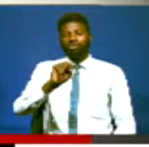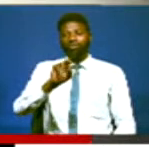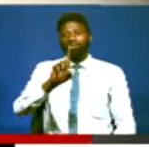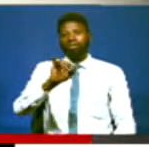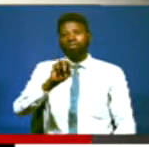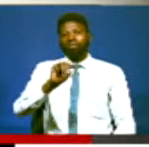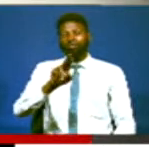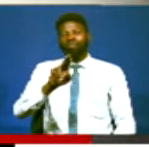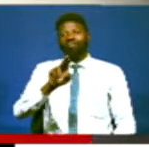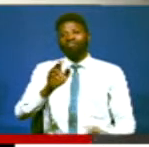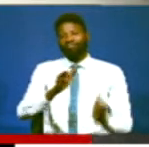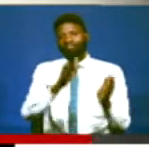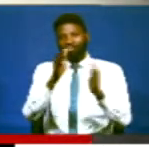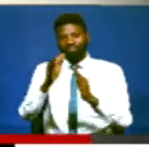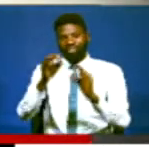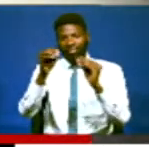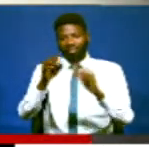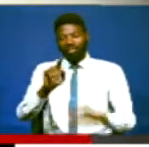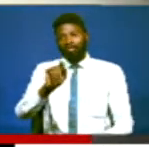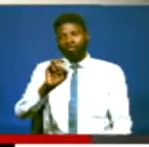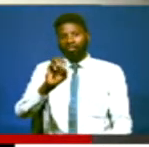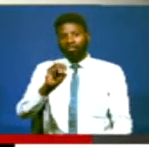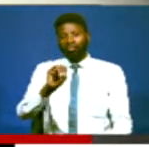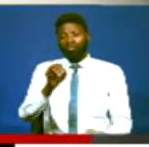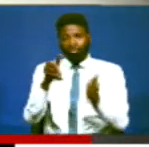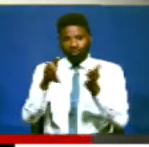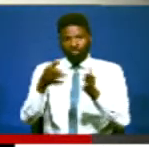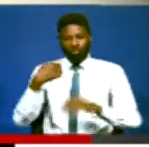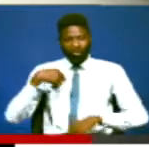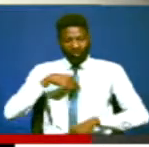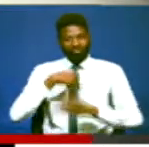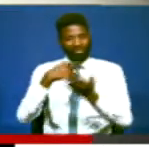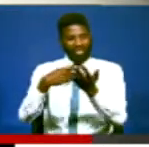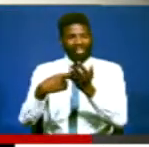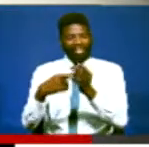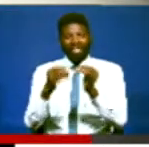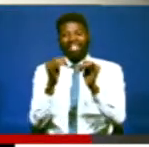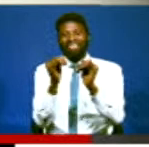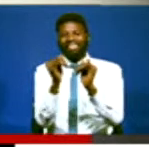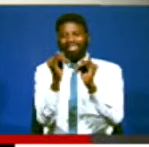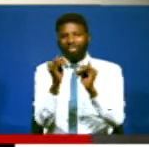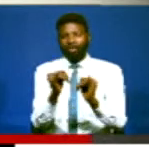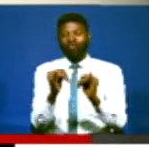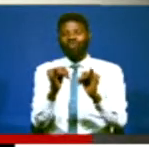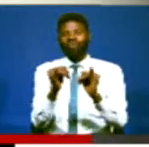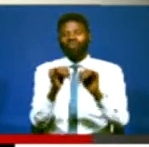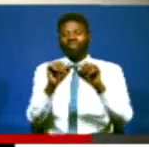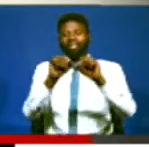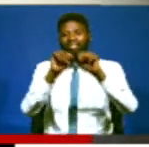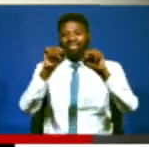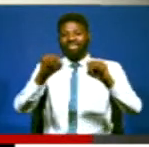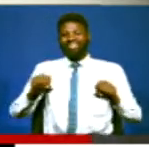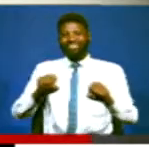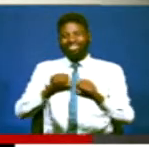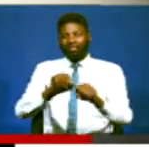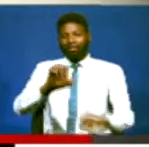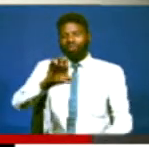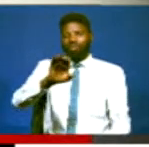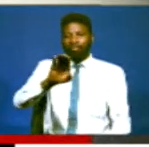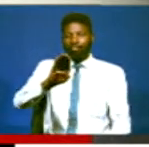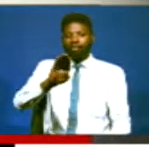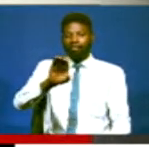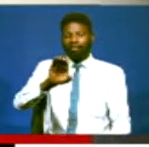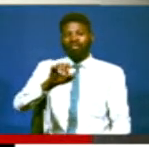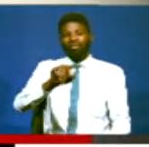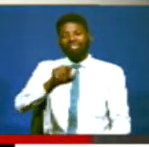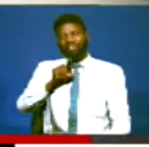ambapo leo tutakuwa tunazungumzia swala la mfumo mpya wa CBC. Je, mtazamo wenu ni upi kuhusiana